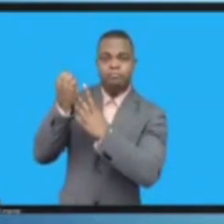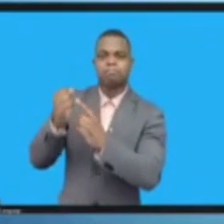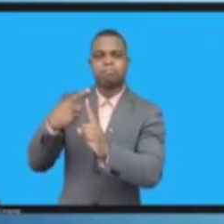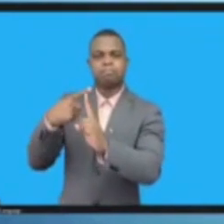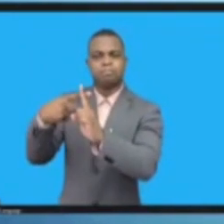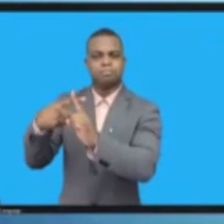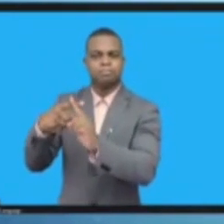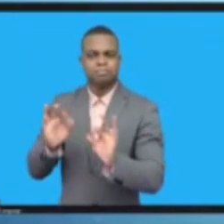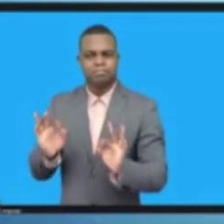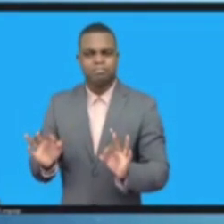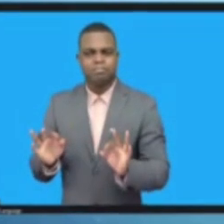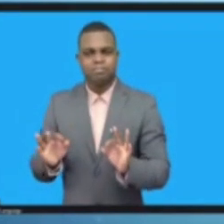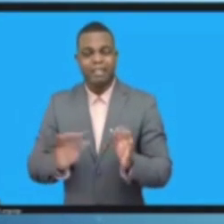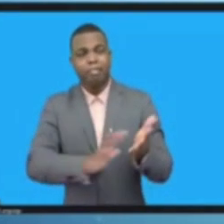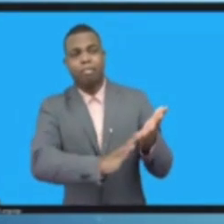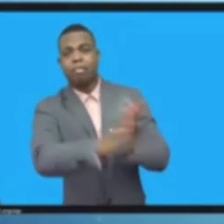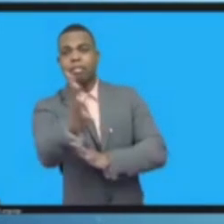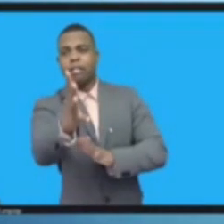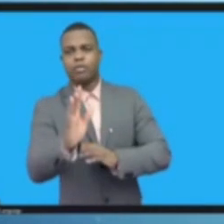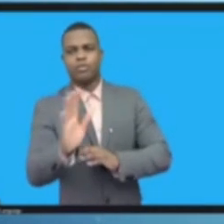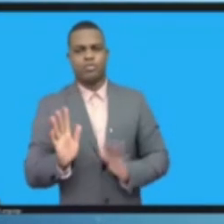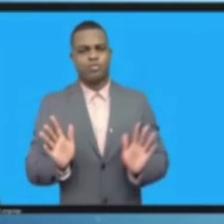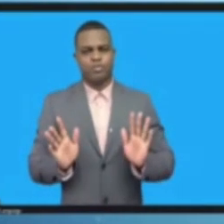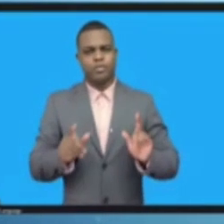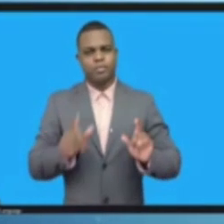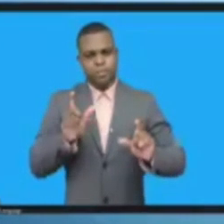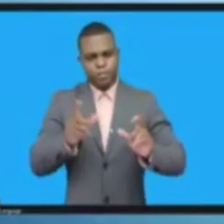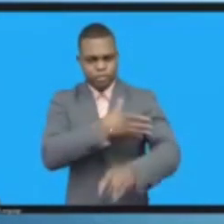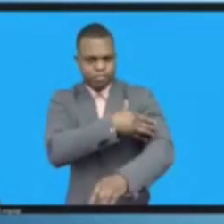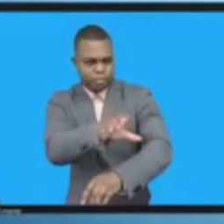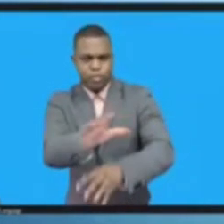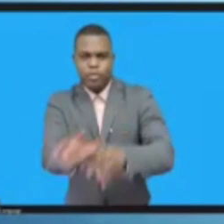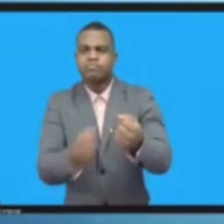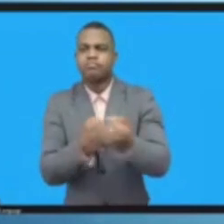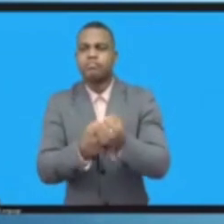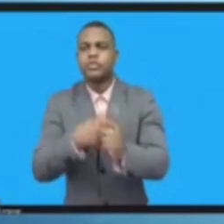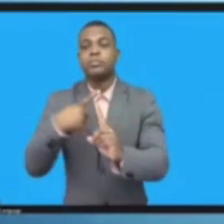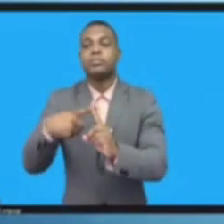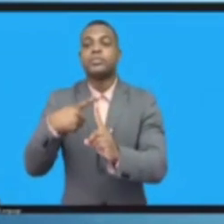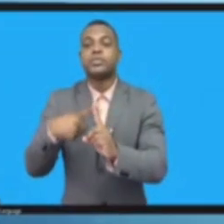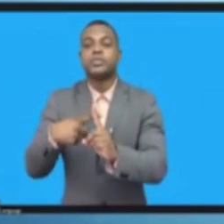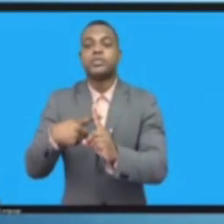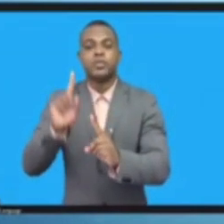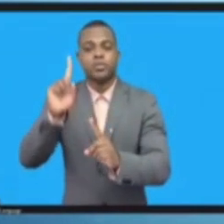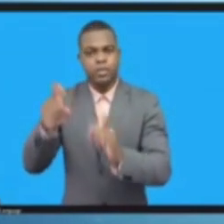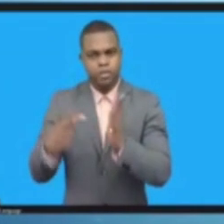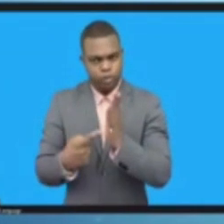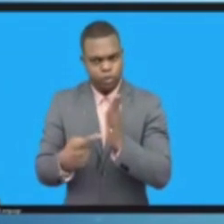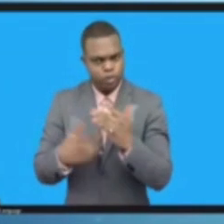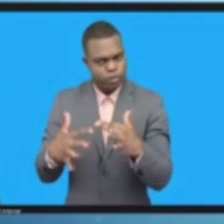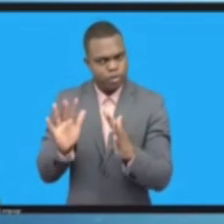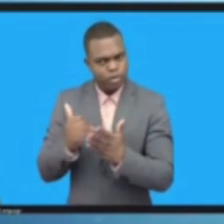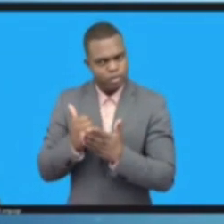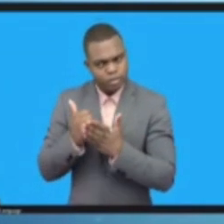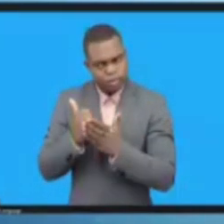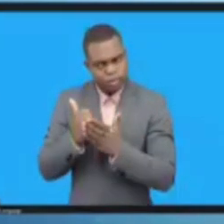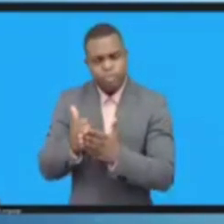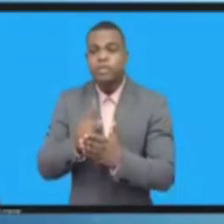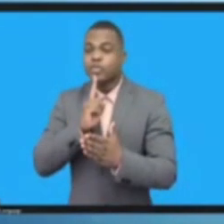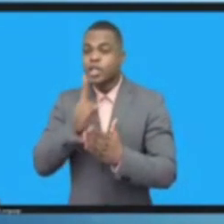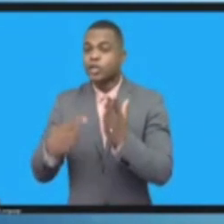obscur. Permettez-moi de clôturer en revenant une fois encore sur les propos de Kofi Annan.